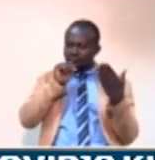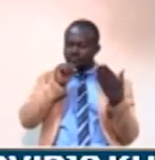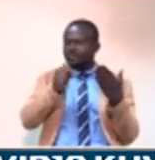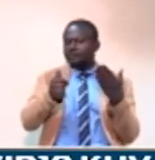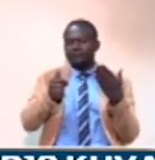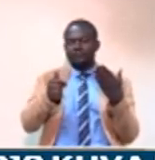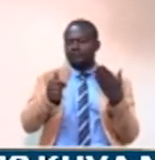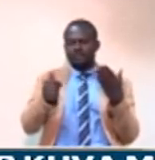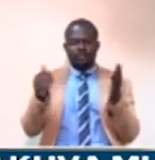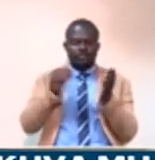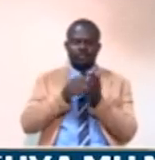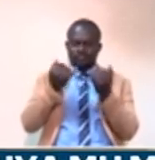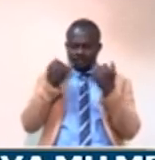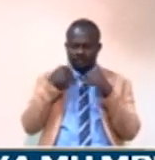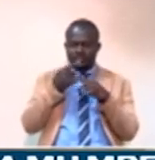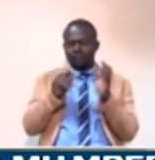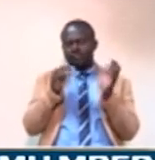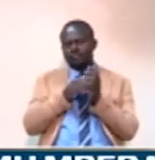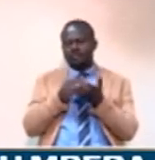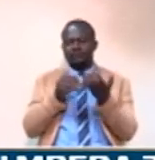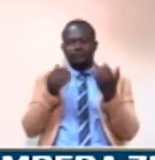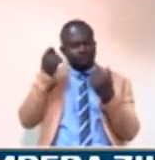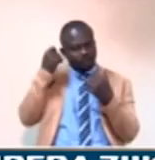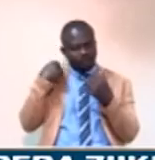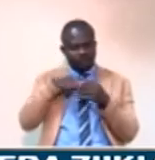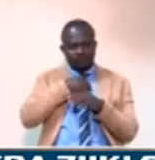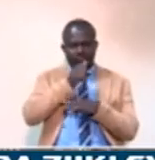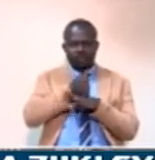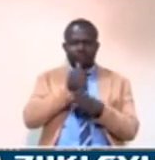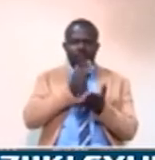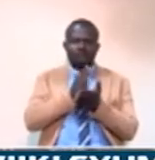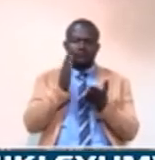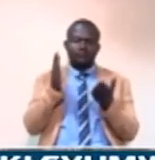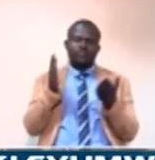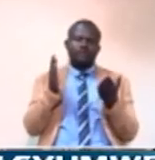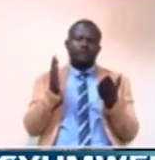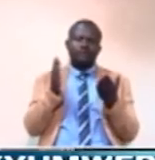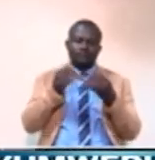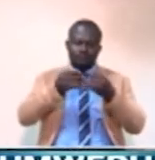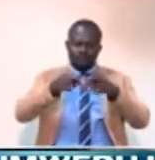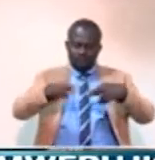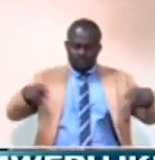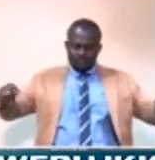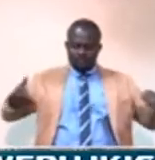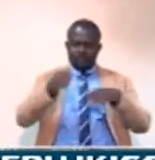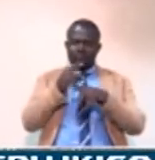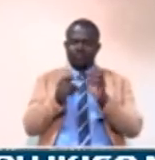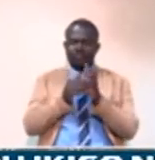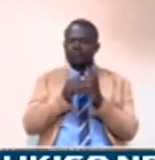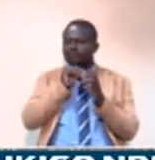ntago bari barongeye kubitubwira, ariko ubwo turabishyiraho nyine. Akagozi kari gahari, ahubwo sinzi ukuntu byagenze,